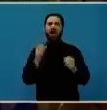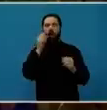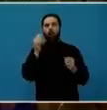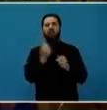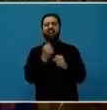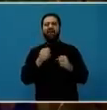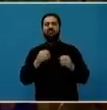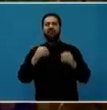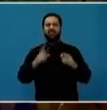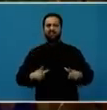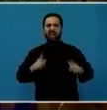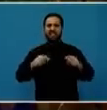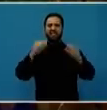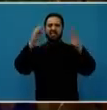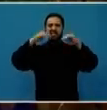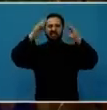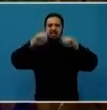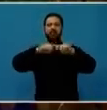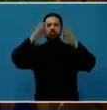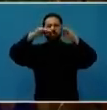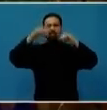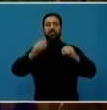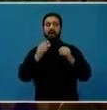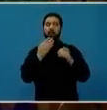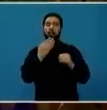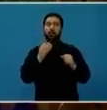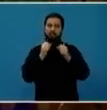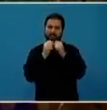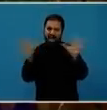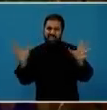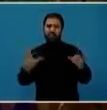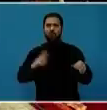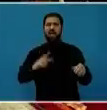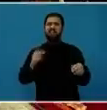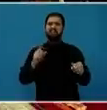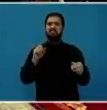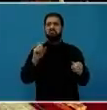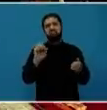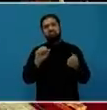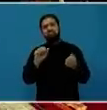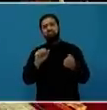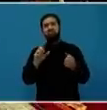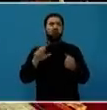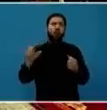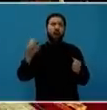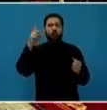zi. Blestemul este doar o superstiție sau este explicat printr-un transfer de energie negativă care te poate